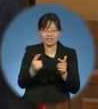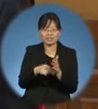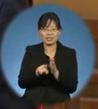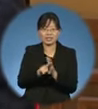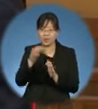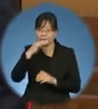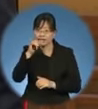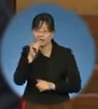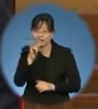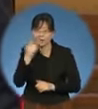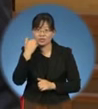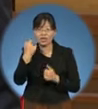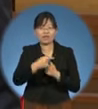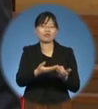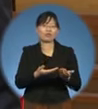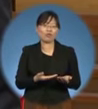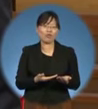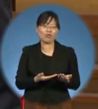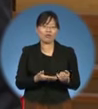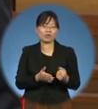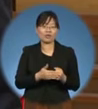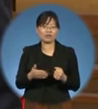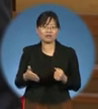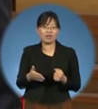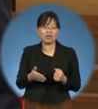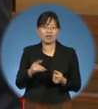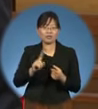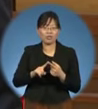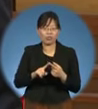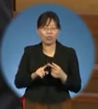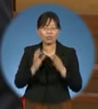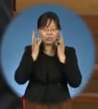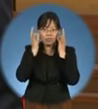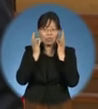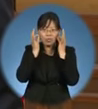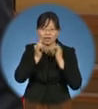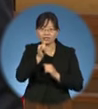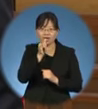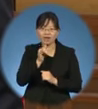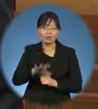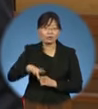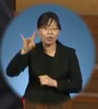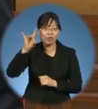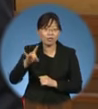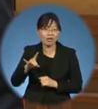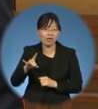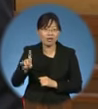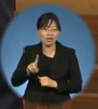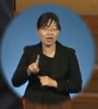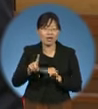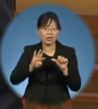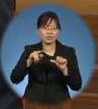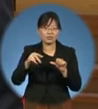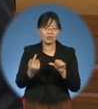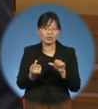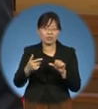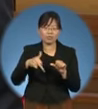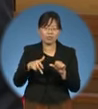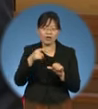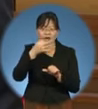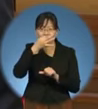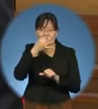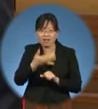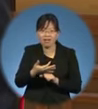효과가 있습니까 진짜? 누가 가르쳐주더라고요. 예. 그래서 그걸 해봤어요. 예. 해봤더니 처음에는 한 5분도 채